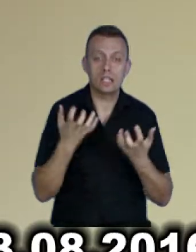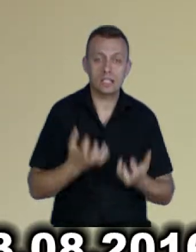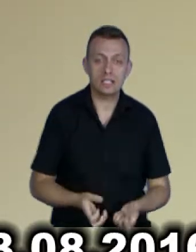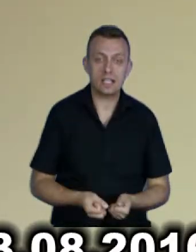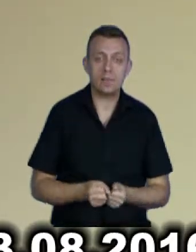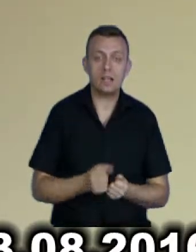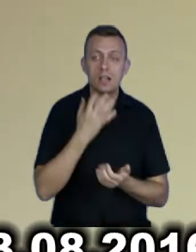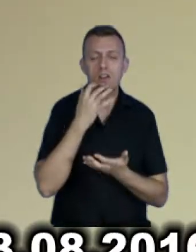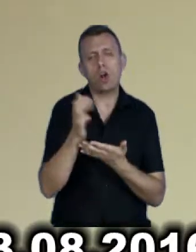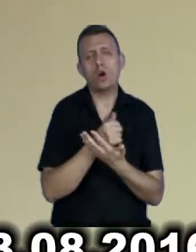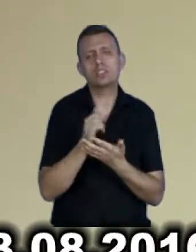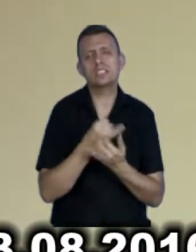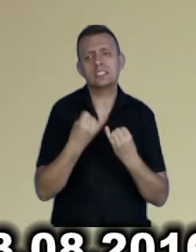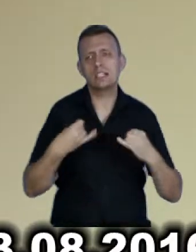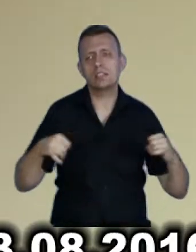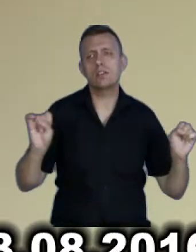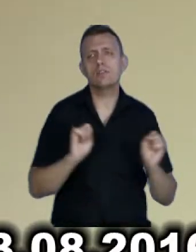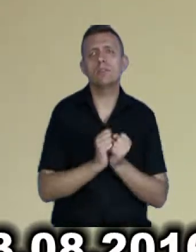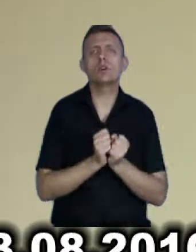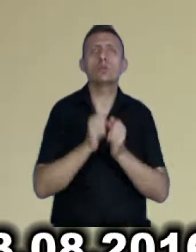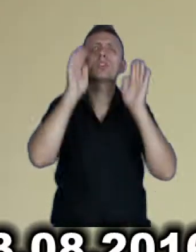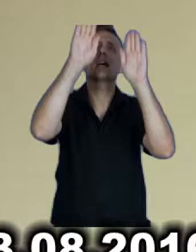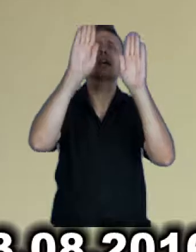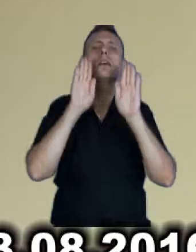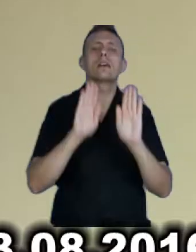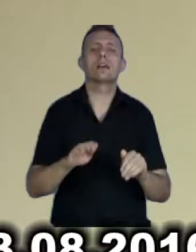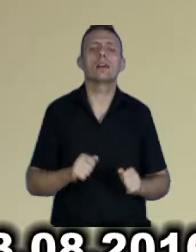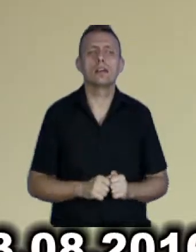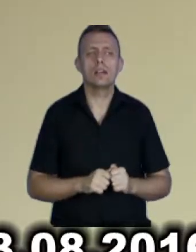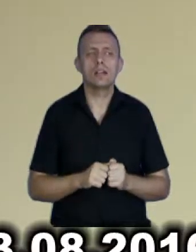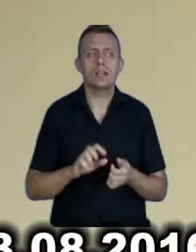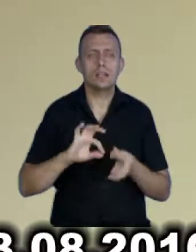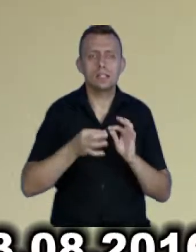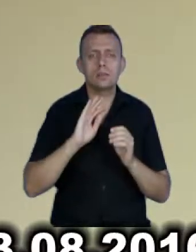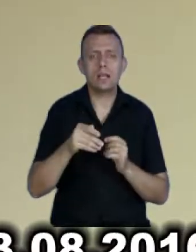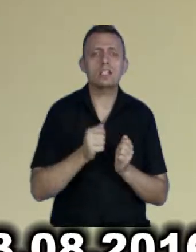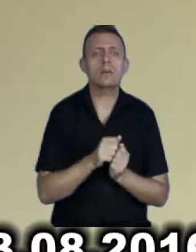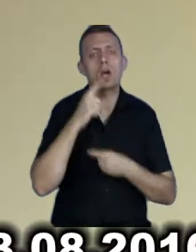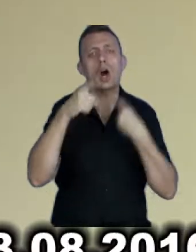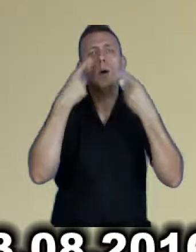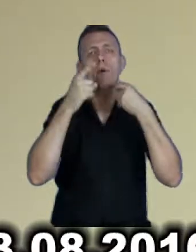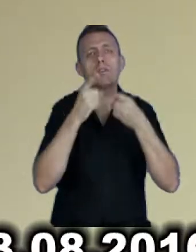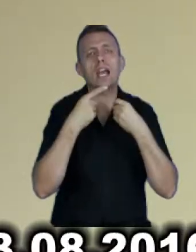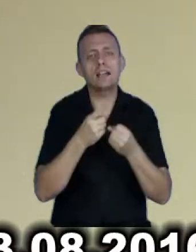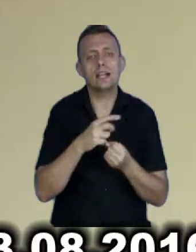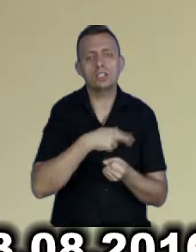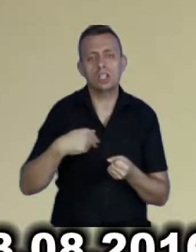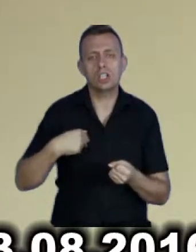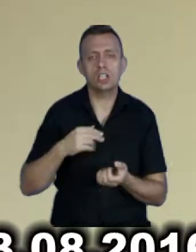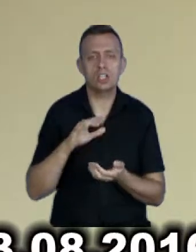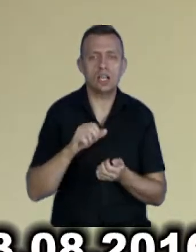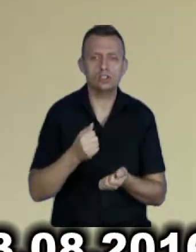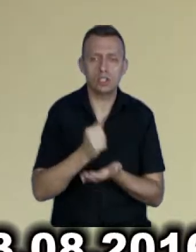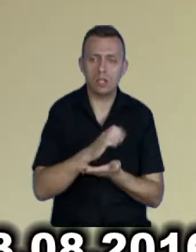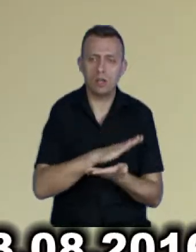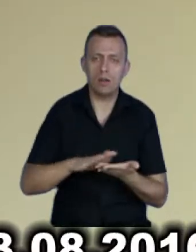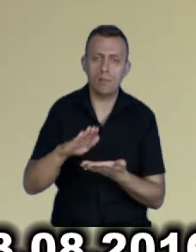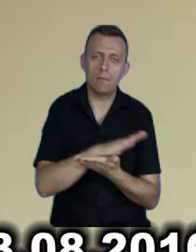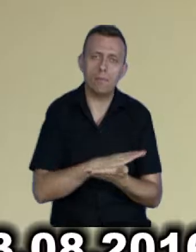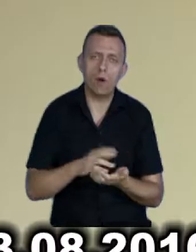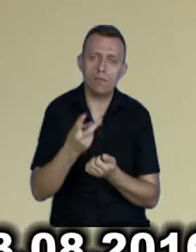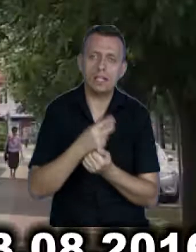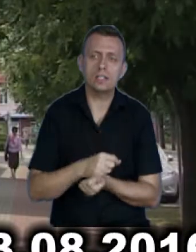i, no i też oczywiście KWOS, prawda, czyli rolnictwo, bo ten charakter rolniczo-przemysłowy czy przemysłowo-rolniczy powiatu